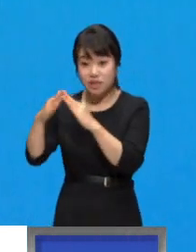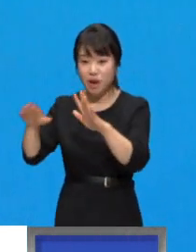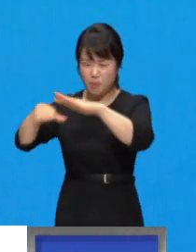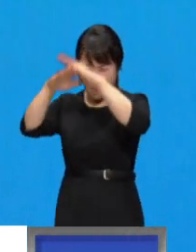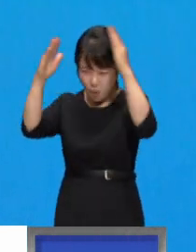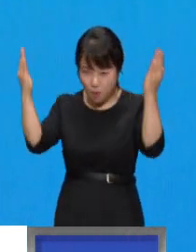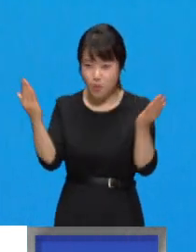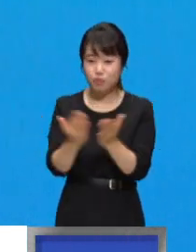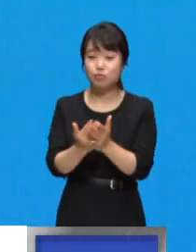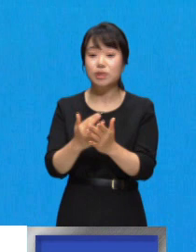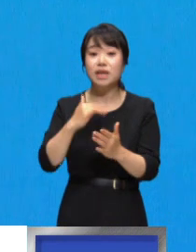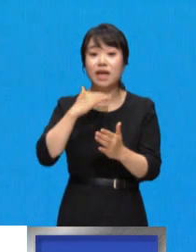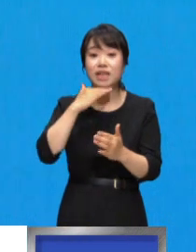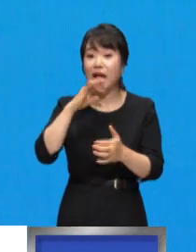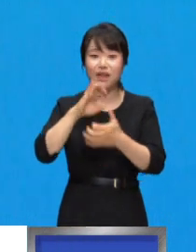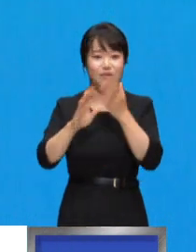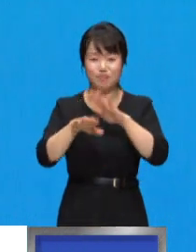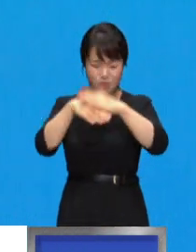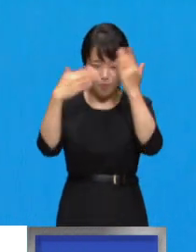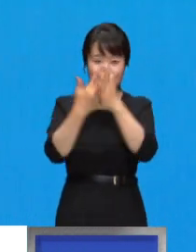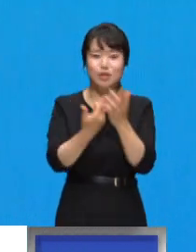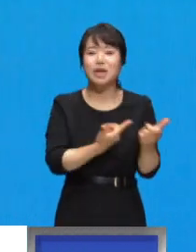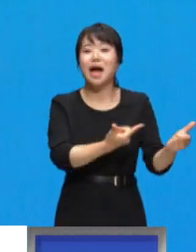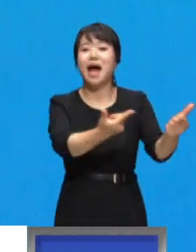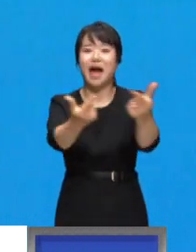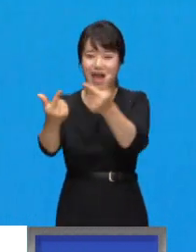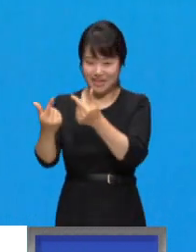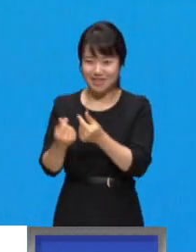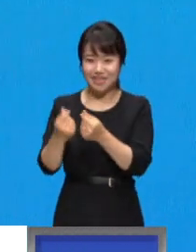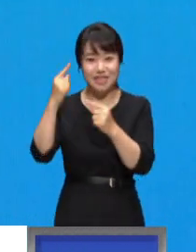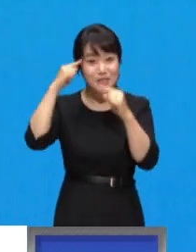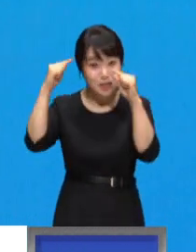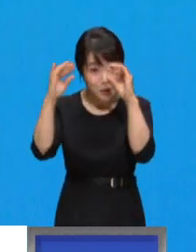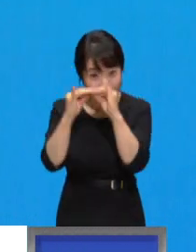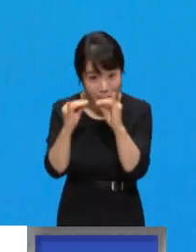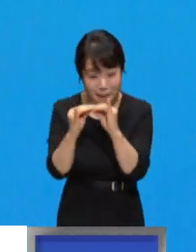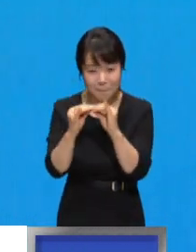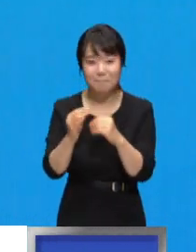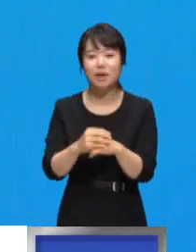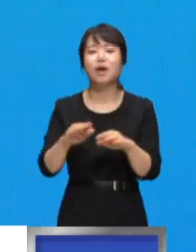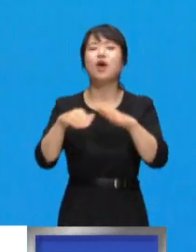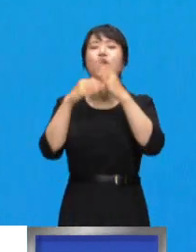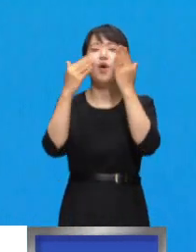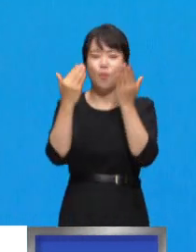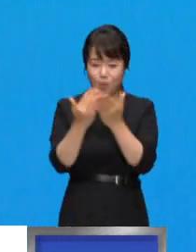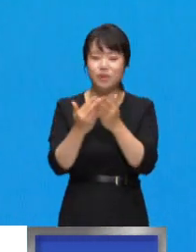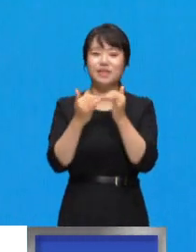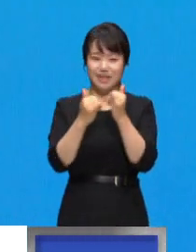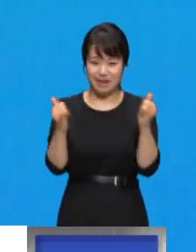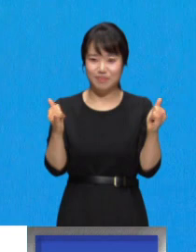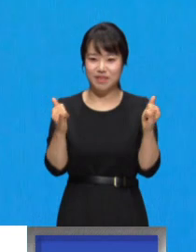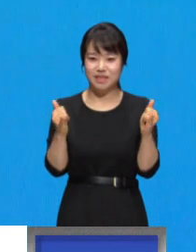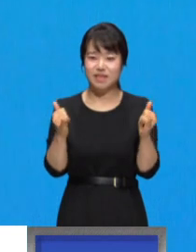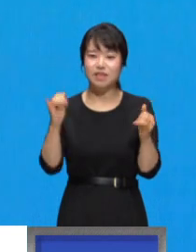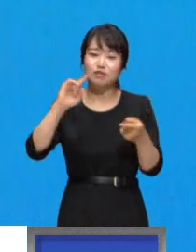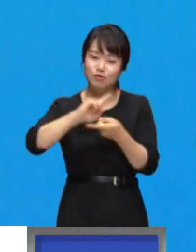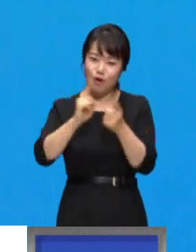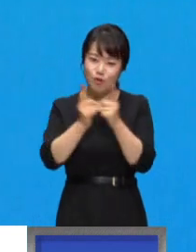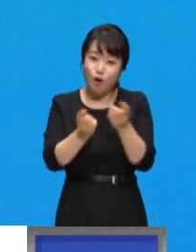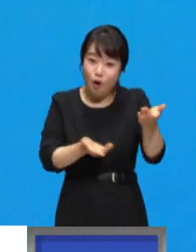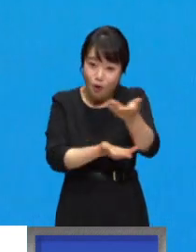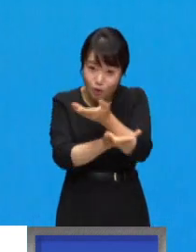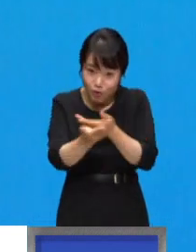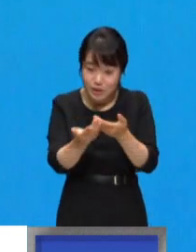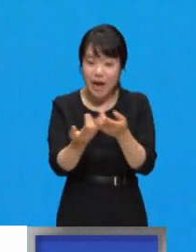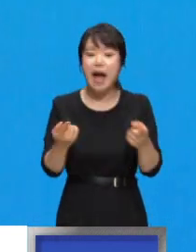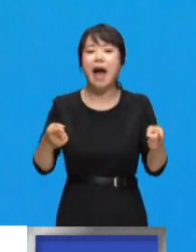이른바 세대 통합형이라고 그러죠. 좀 어려운 말로. 다시 말해서 모든 세대가 어우러져서